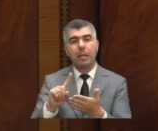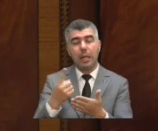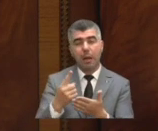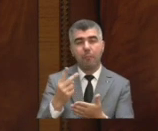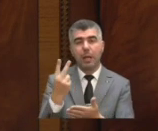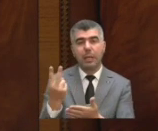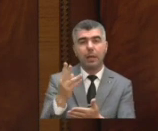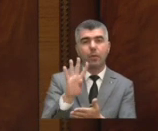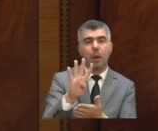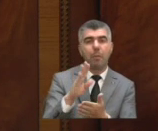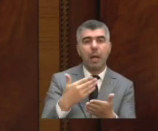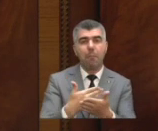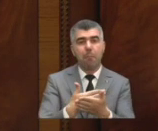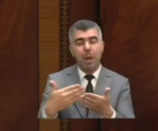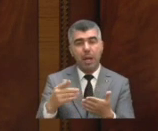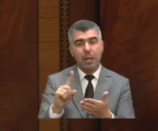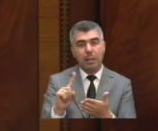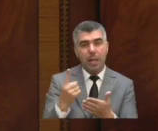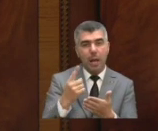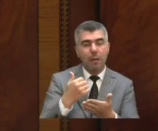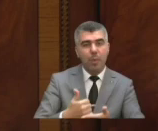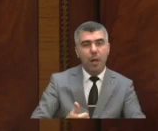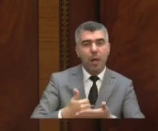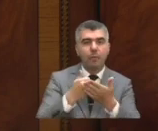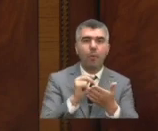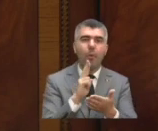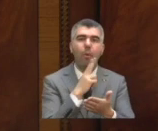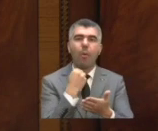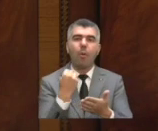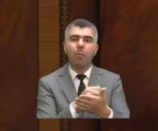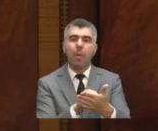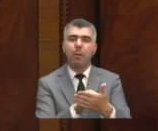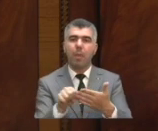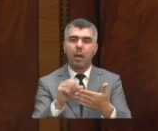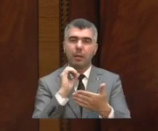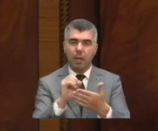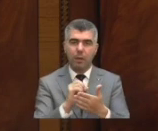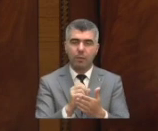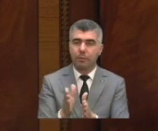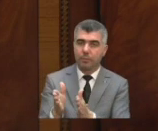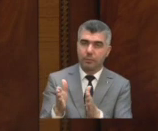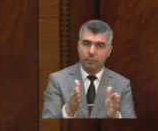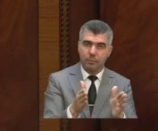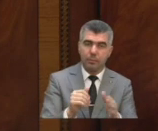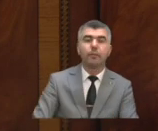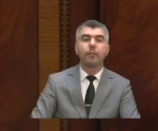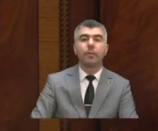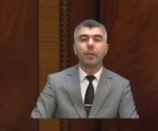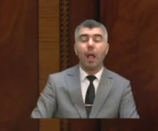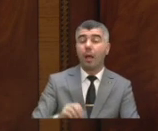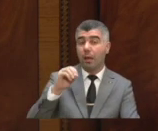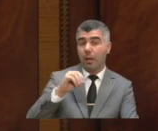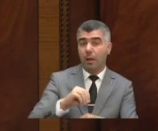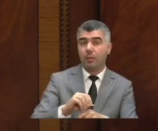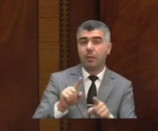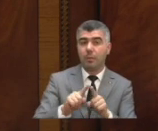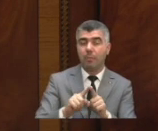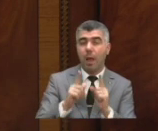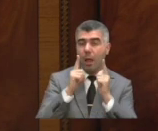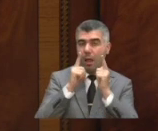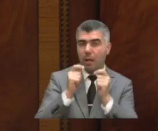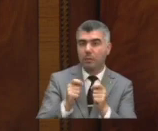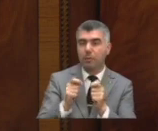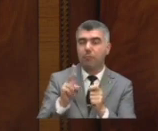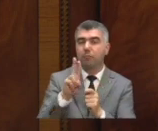مليار درهم كمساهم من الدوله من جانب اخر ووفقا للرؤيه الملكيه